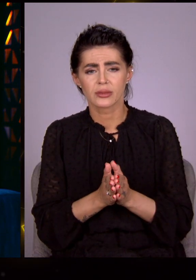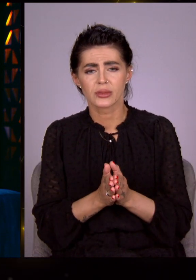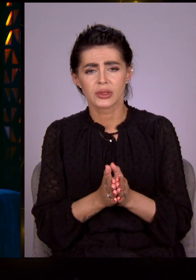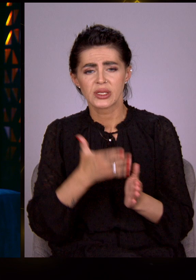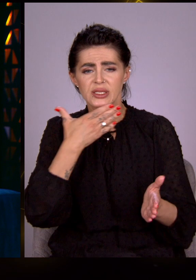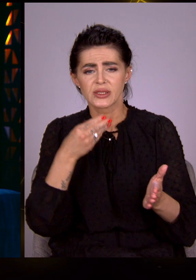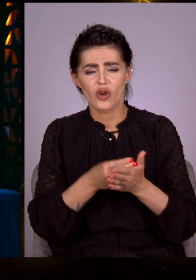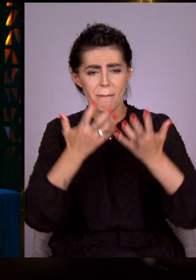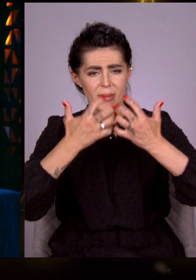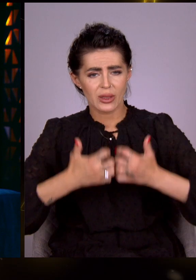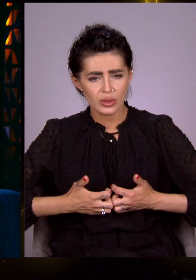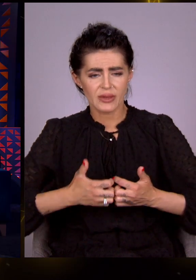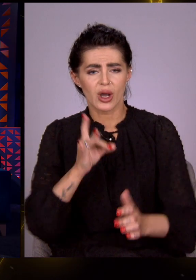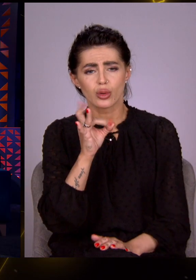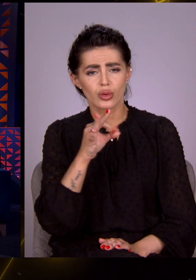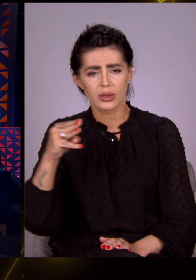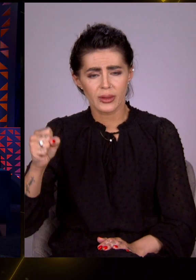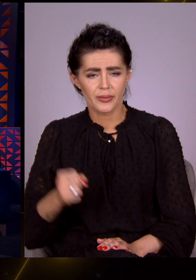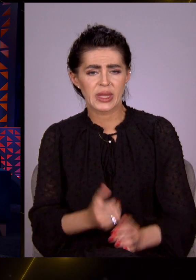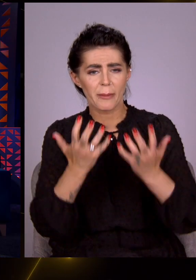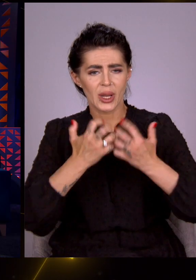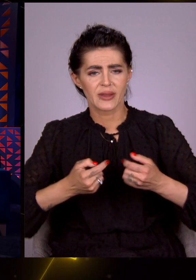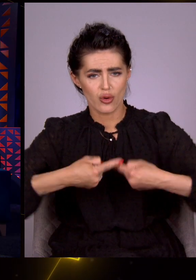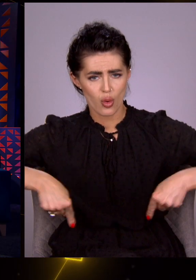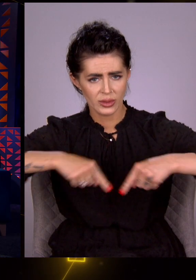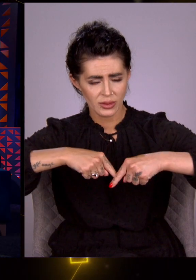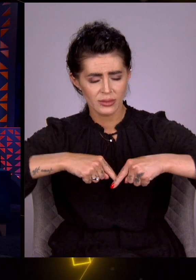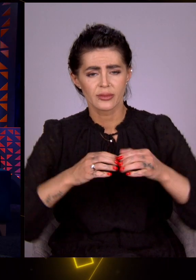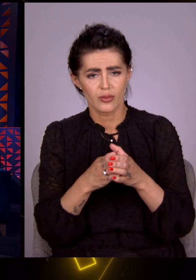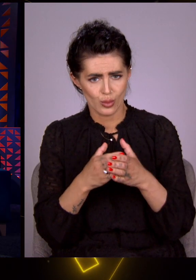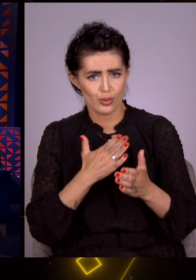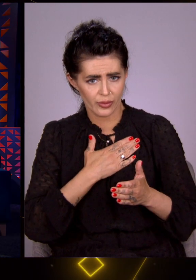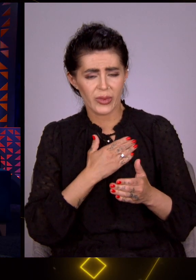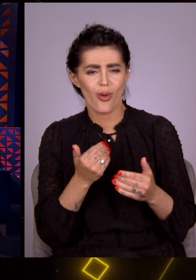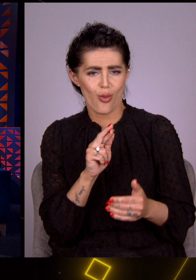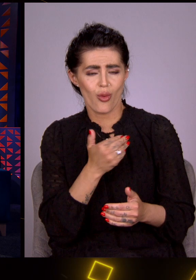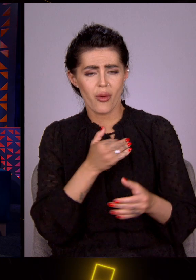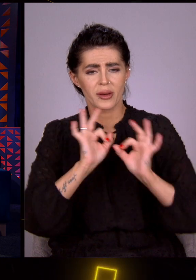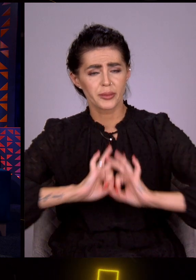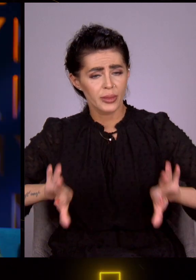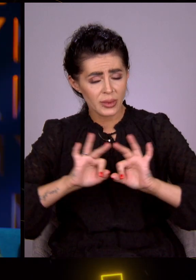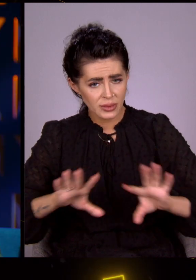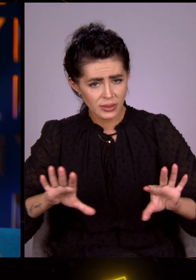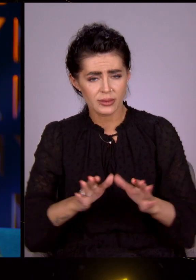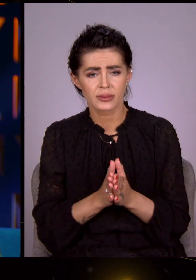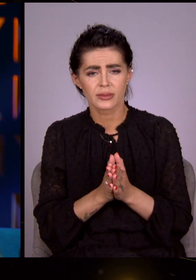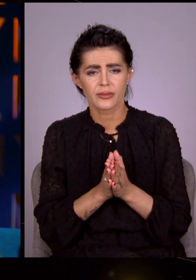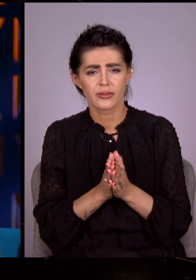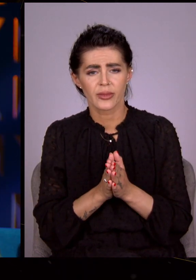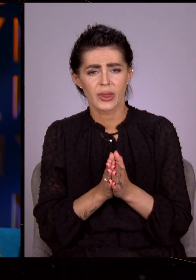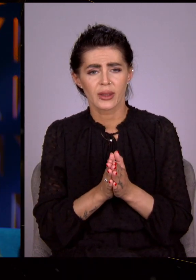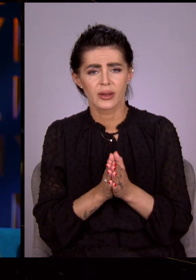своєї механізованої роти, механізованого підрозділу. Ну і щоб розказати вам про